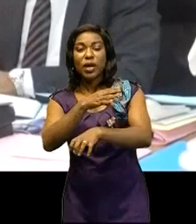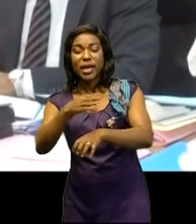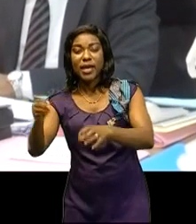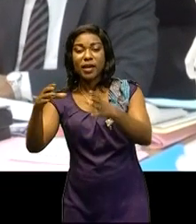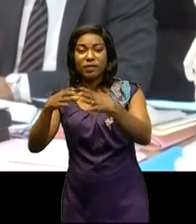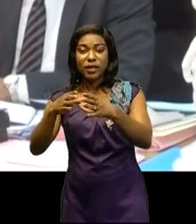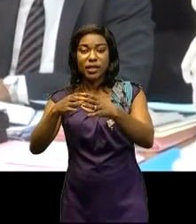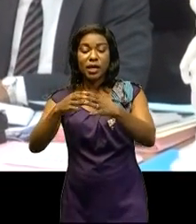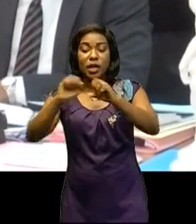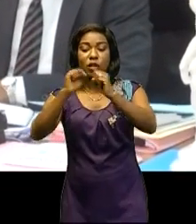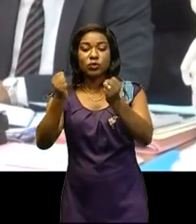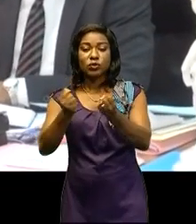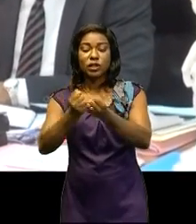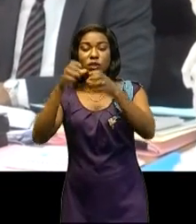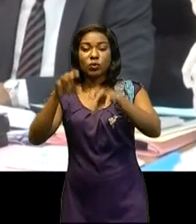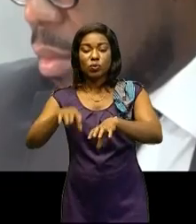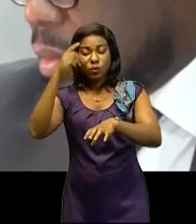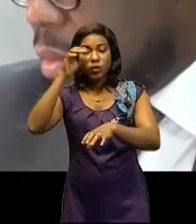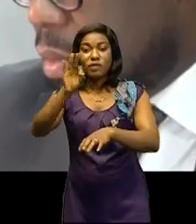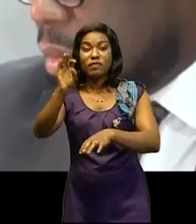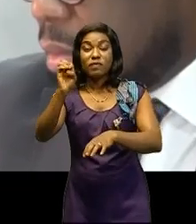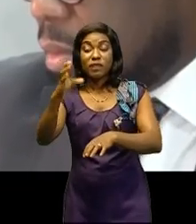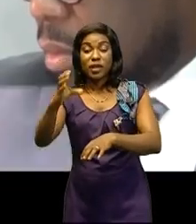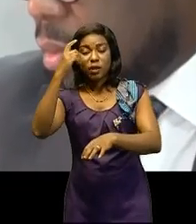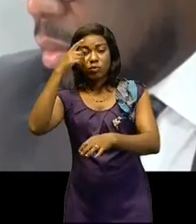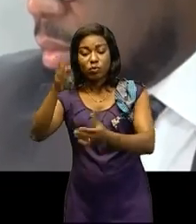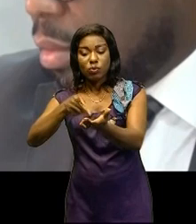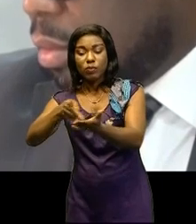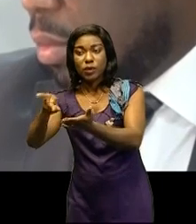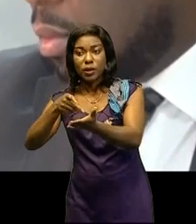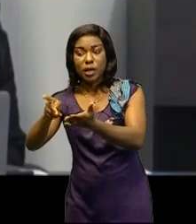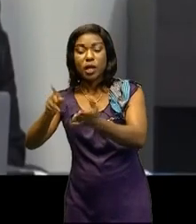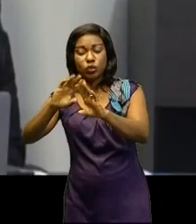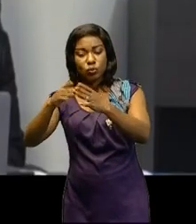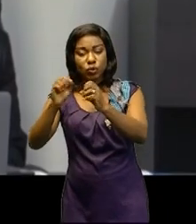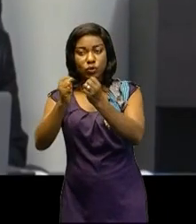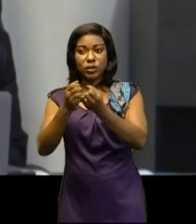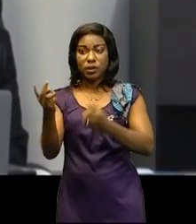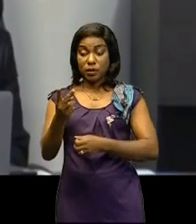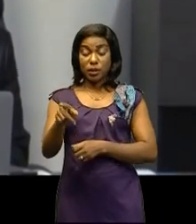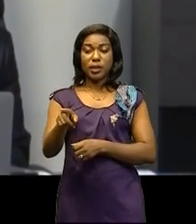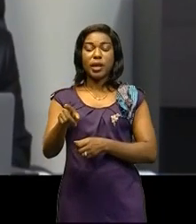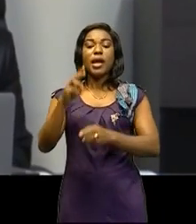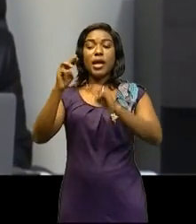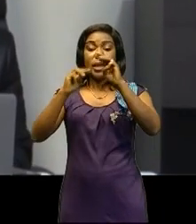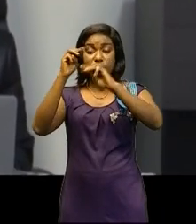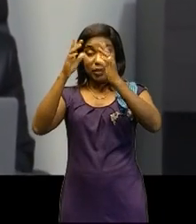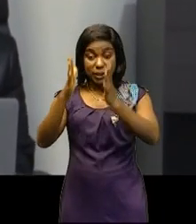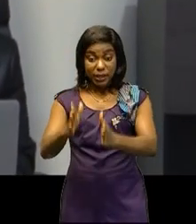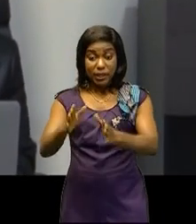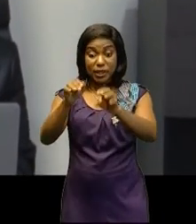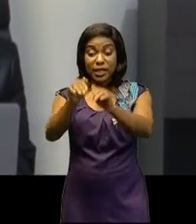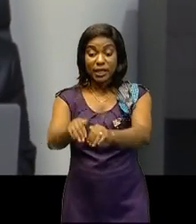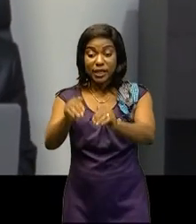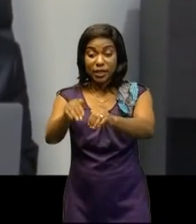Congo au sujet du paiement des redevances dues à cet office. Le ministère de l'Agriculture